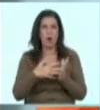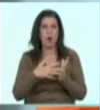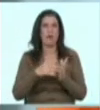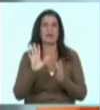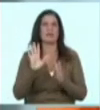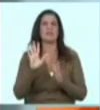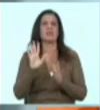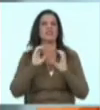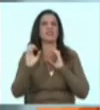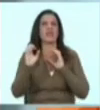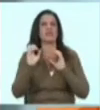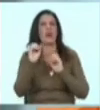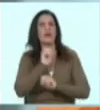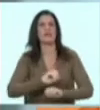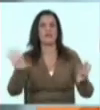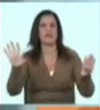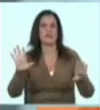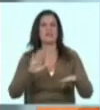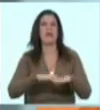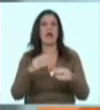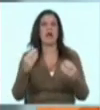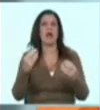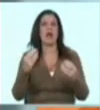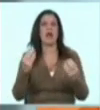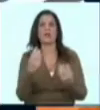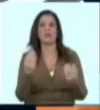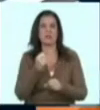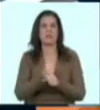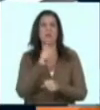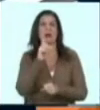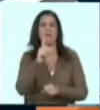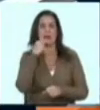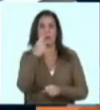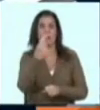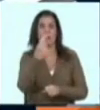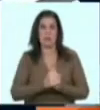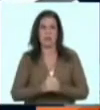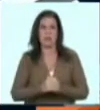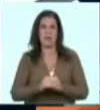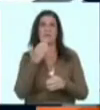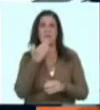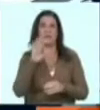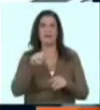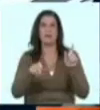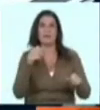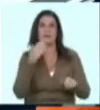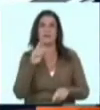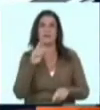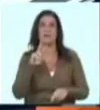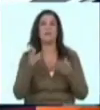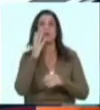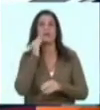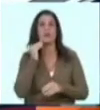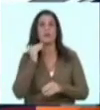לי, אתה מבין, שאלתי. על כל פסיק שאנחנו נעשה. על האגף הזה. אבל אני אגיד לכם מה שיקרה. עם ישראל ואזרחי ישראל יהיו מאוד מרוצים. תראה, מרוב שאתם מושלים, מיקי זוהר. מהניהול שלנו,